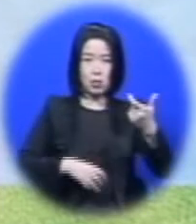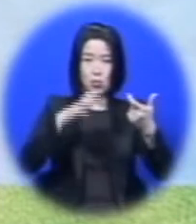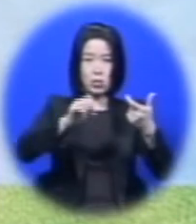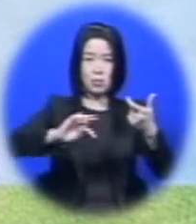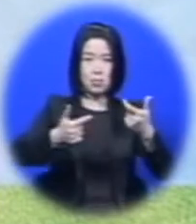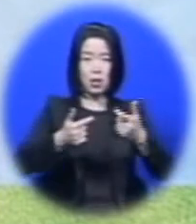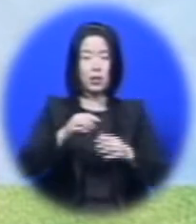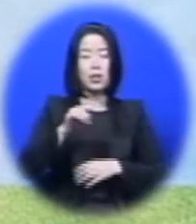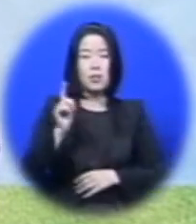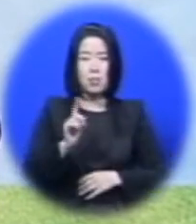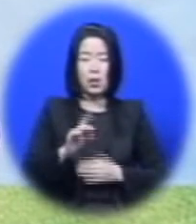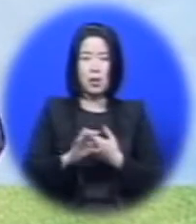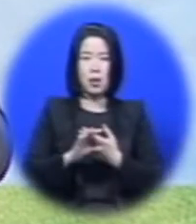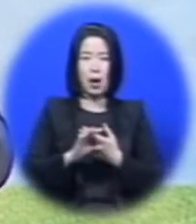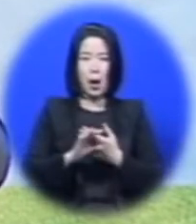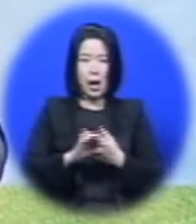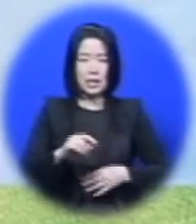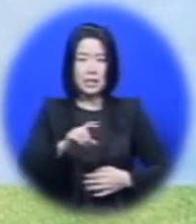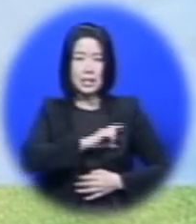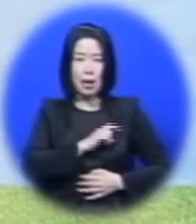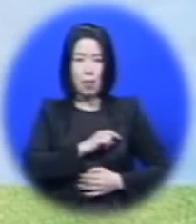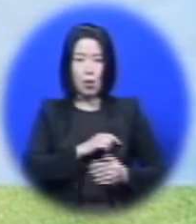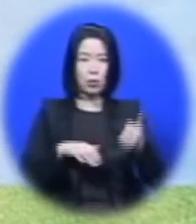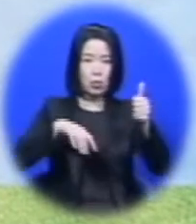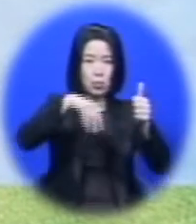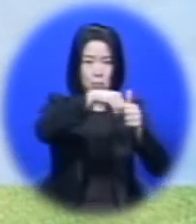60편은 이 시편에 표제가 붙어 있기를